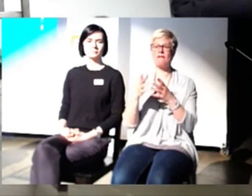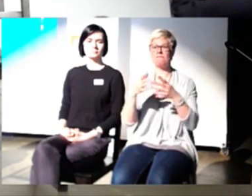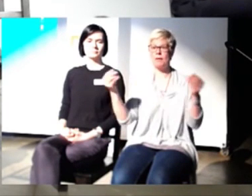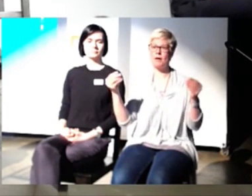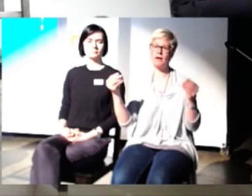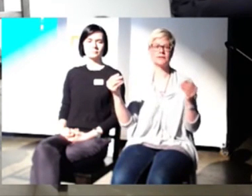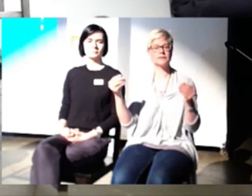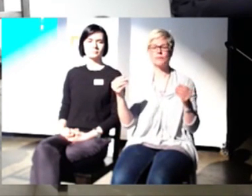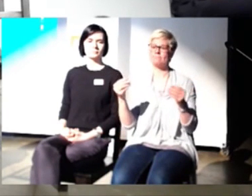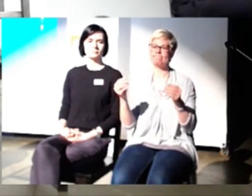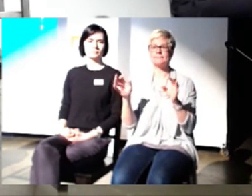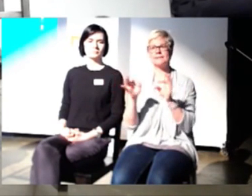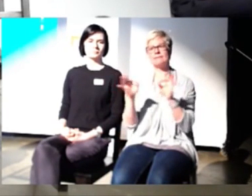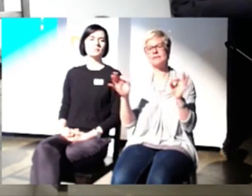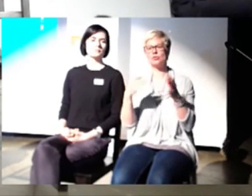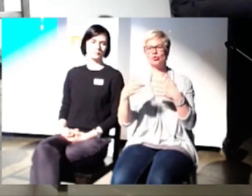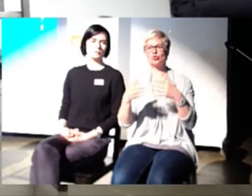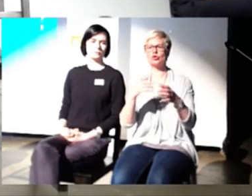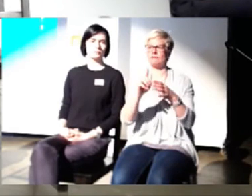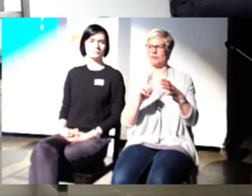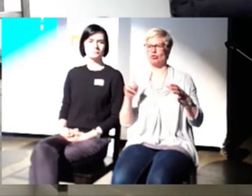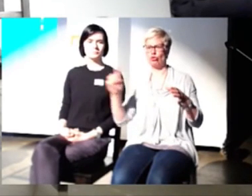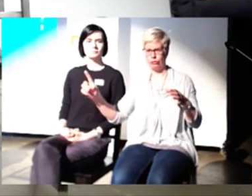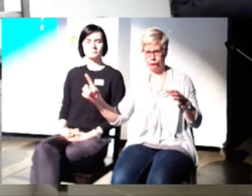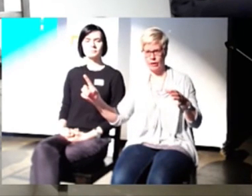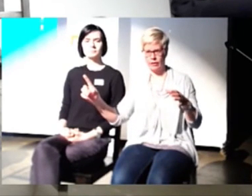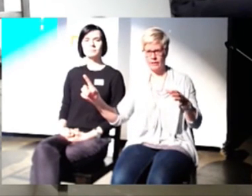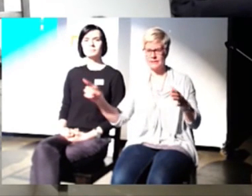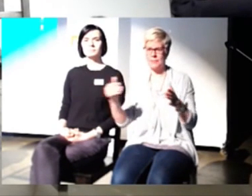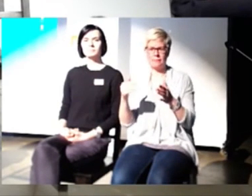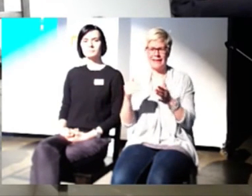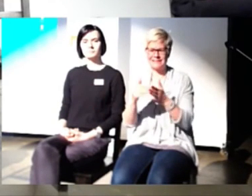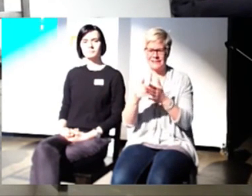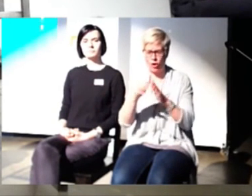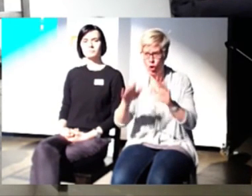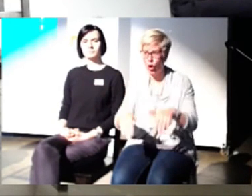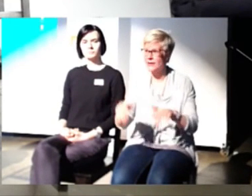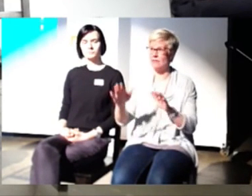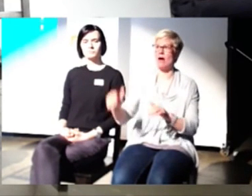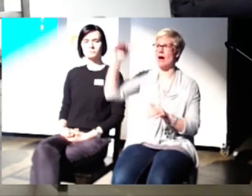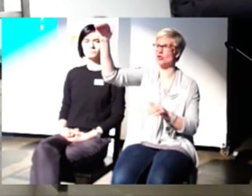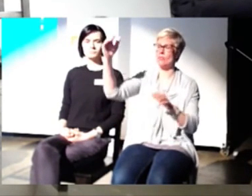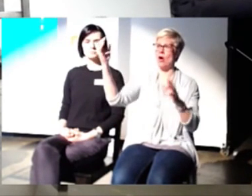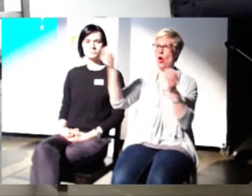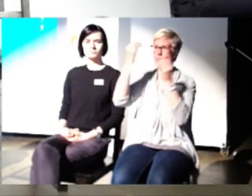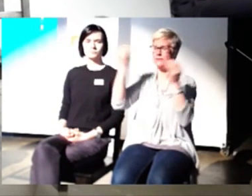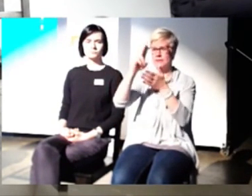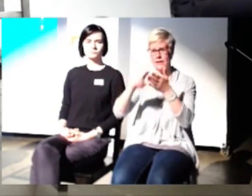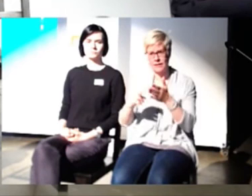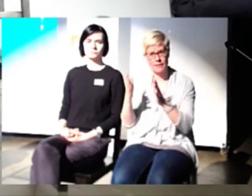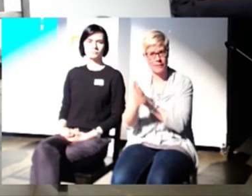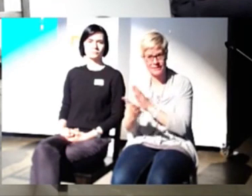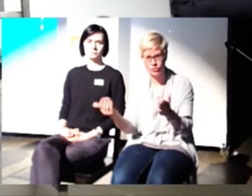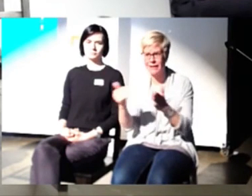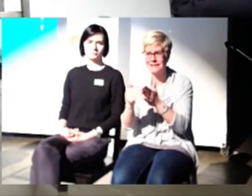lähin kuvataidekoulu ei ollut esteetön, jonka seurauksena ei sitten päässyt isompanakaan opiskelemaan, ettei voinut harrastaa samalla tavalla kuin muut,